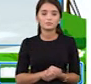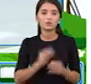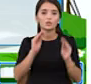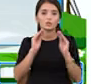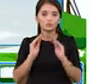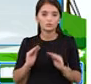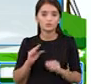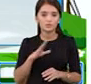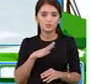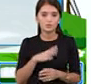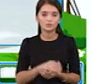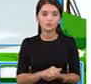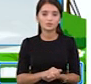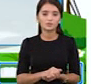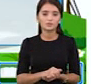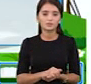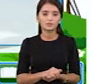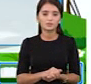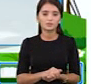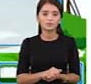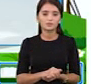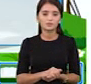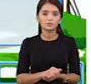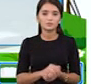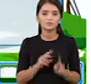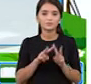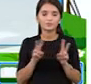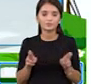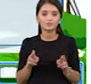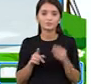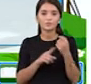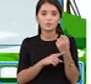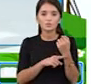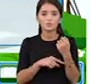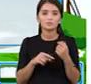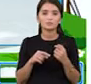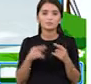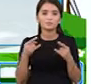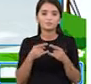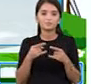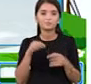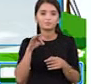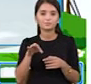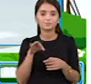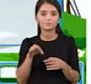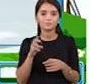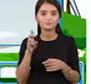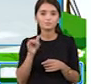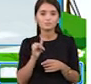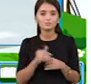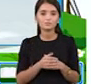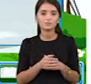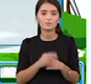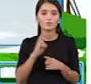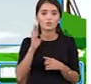Qani, buni ham joylashtirdik. Mana harflar soni o'zaro teng va so'nggi ekrandagi mashina rusmi